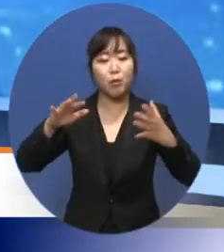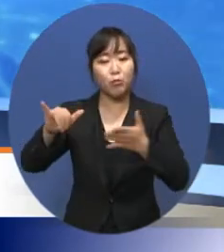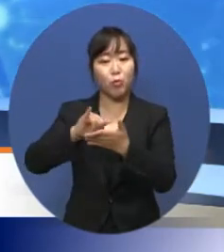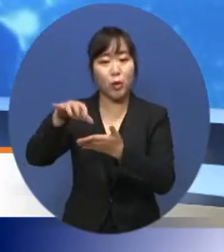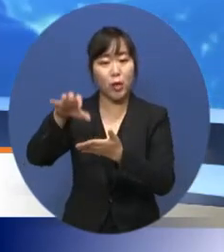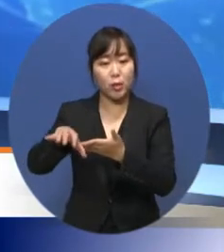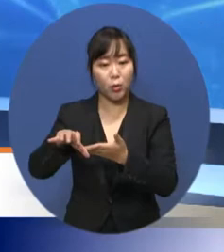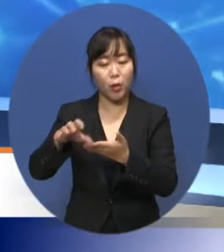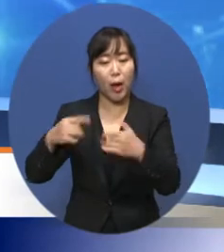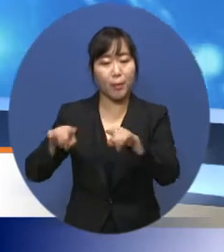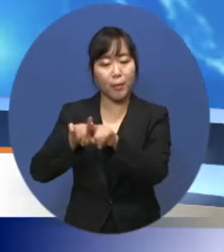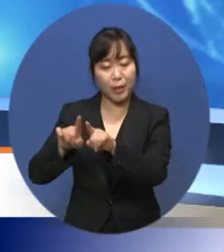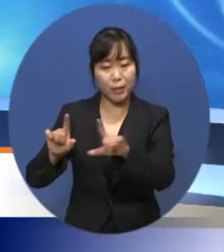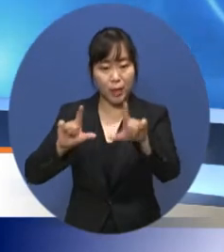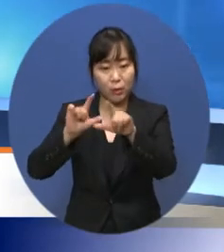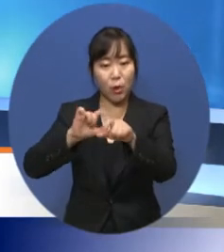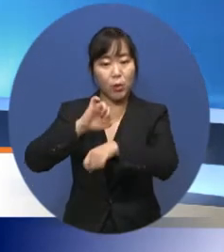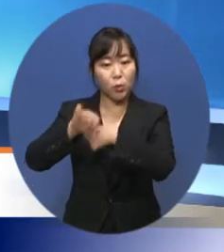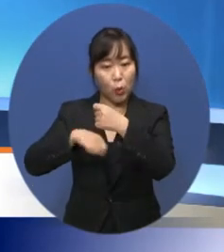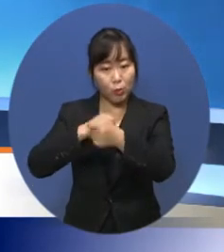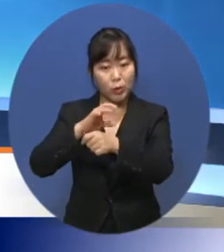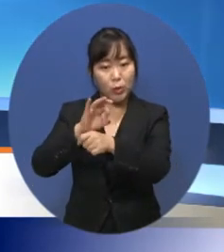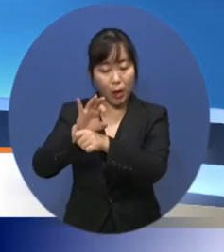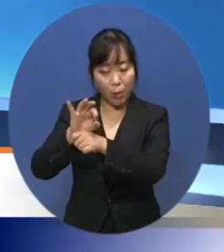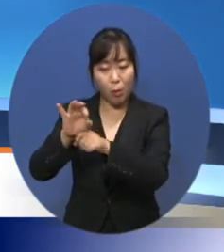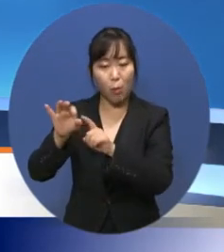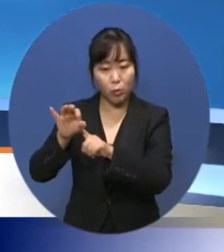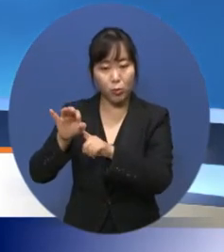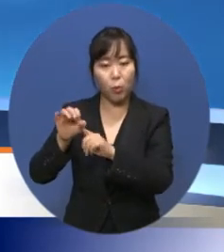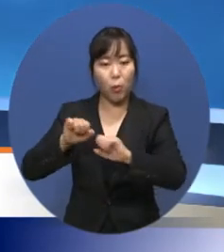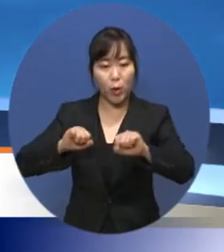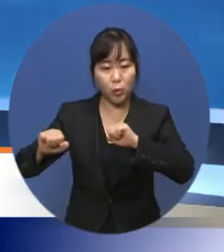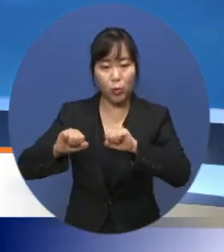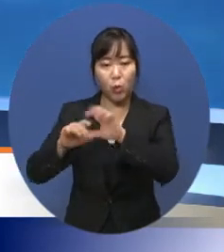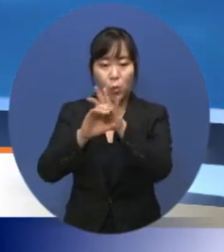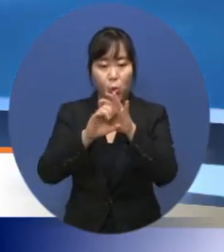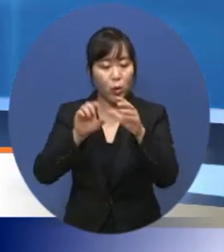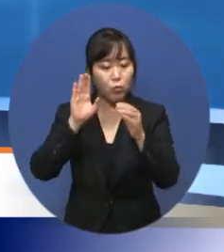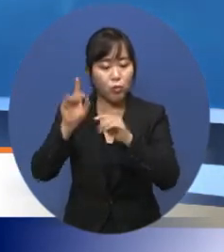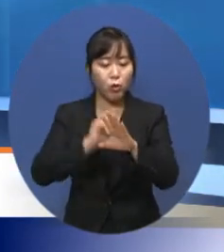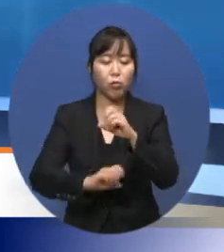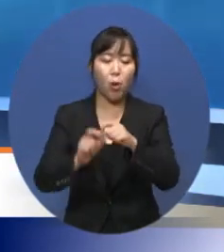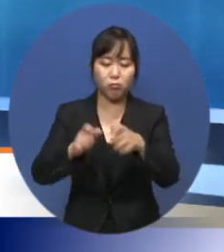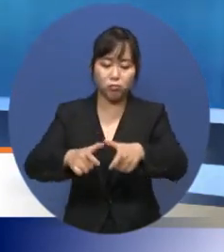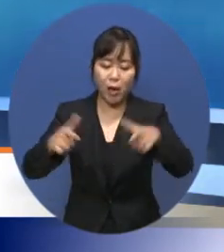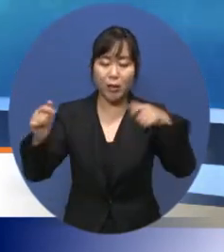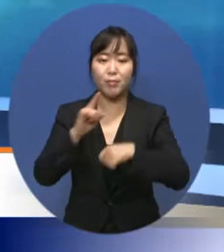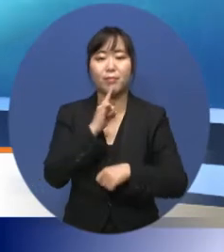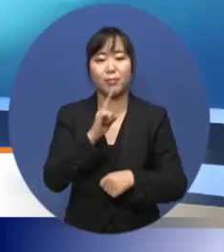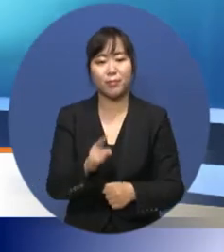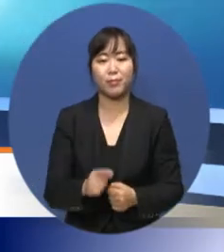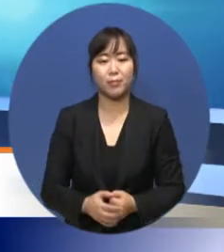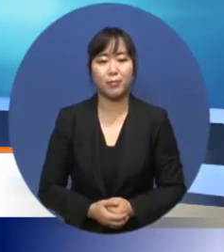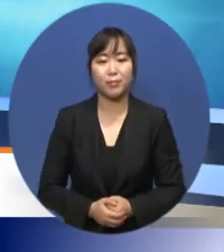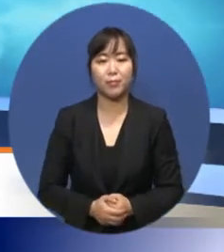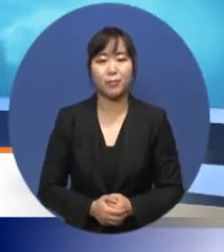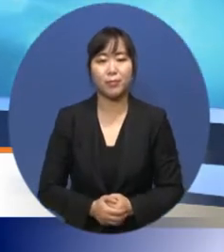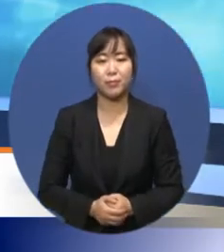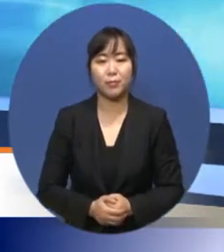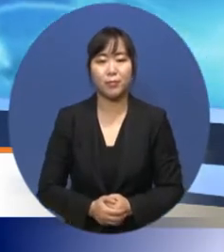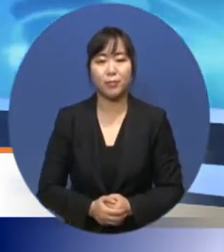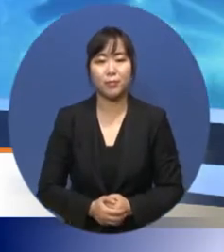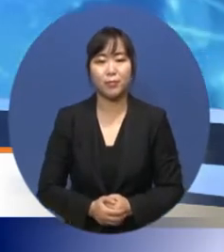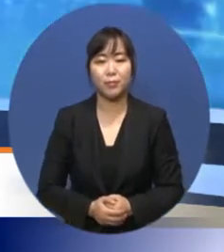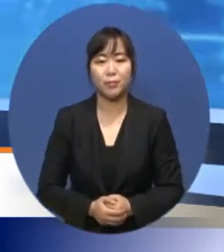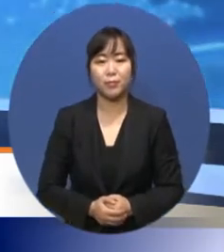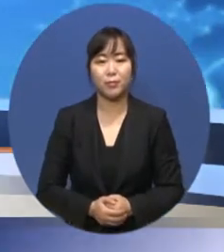뉴욕에서도 반려동물을 위한 소비와 활동이 코로나19 이후 더욱 활발해졌다고 합니다. 자세한 소식 이오비